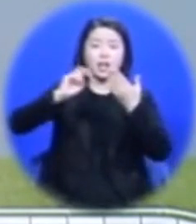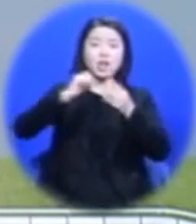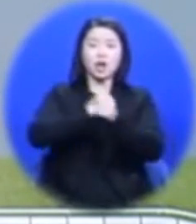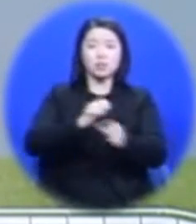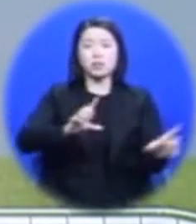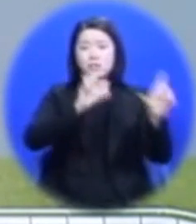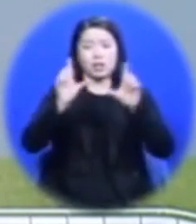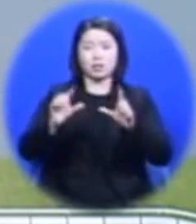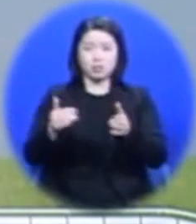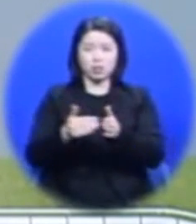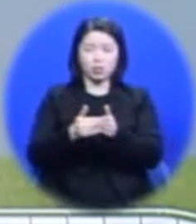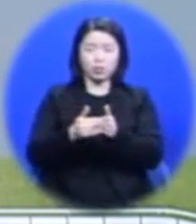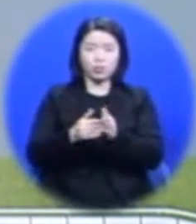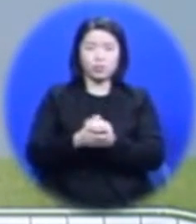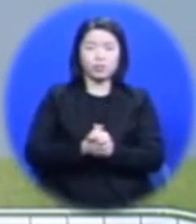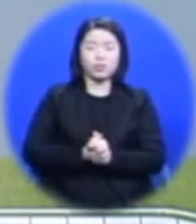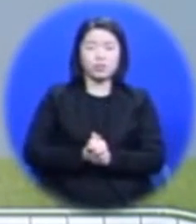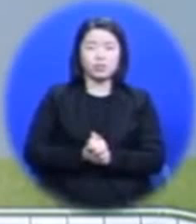살았습니다.